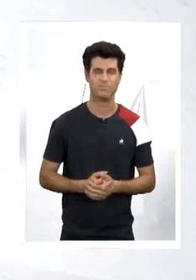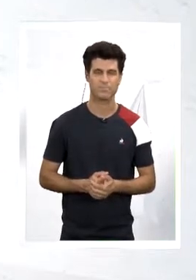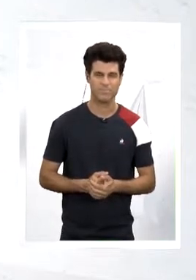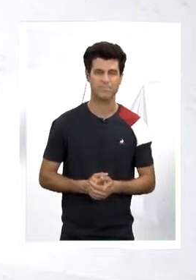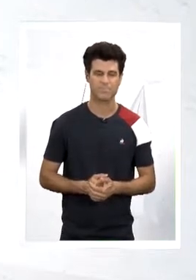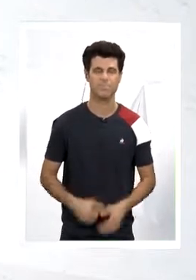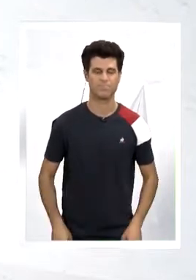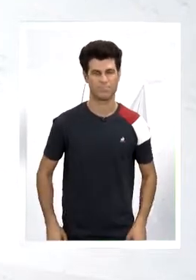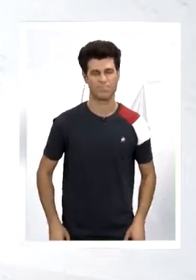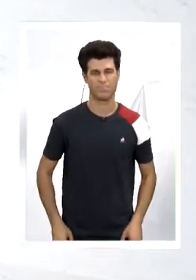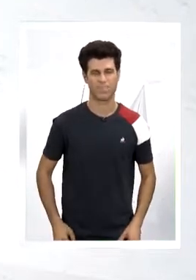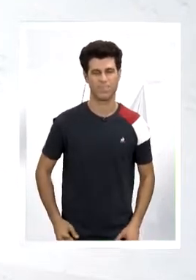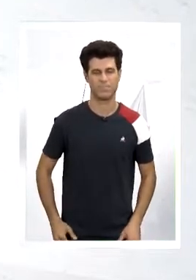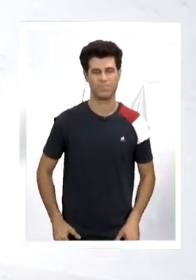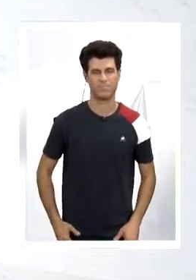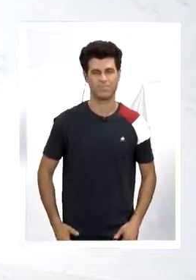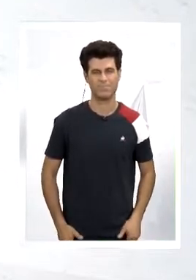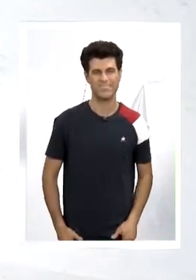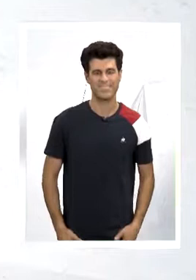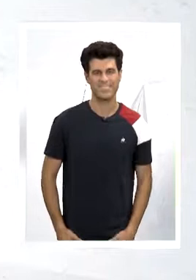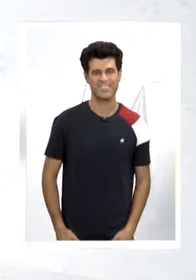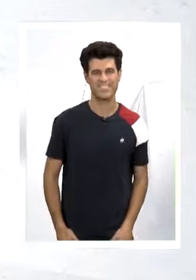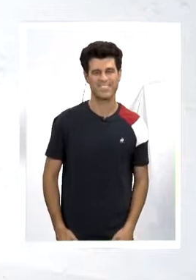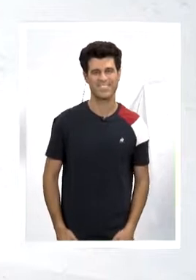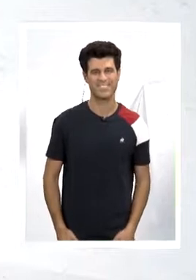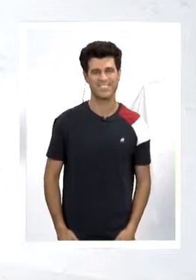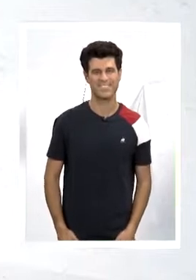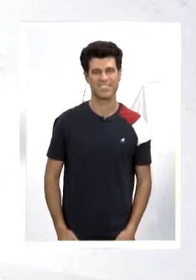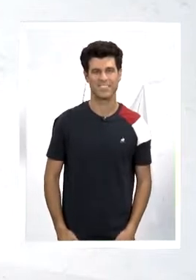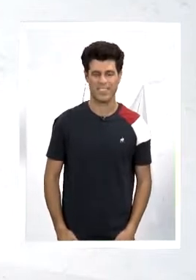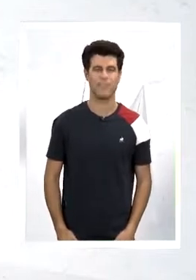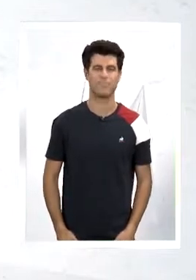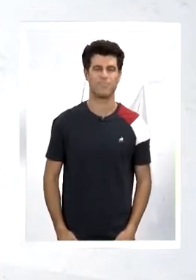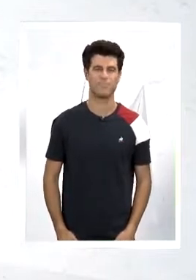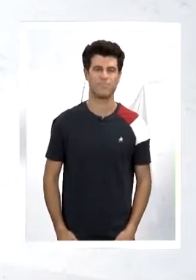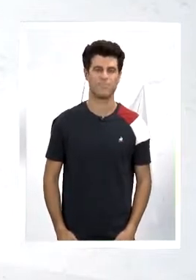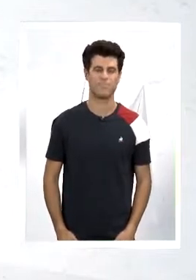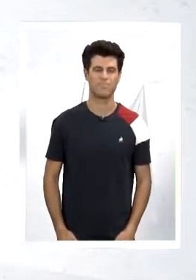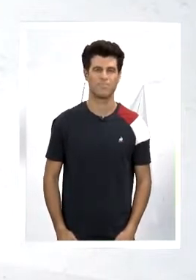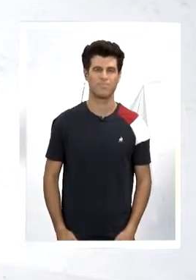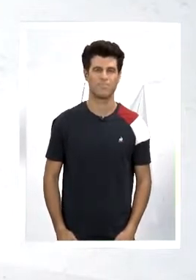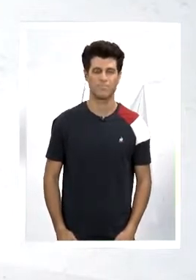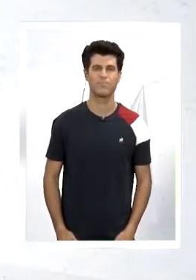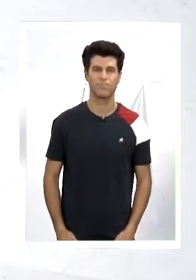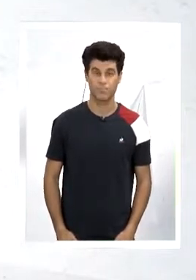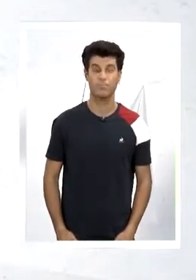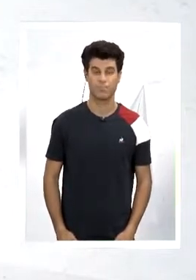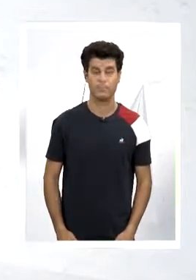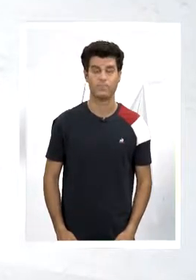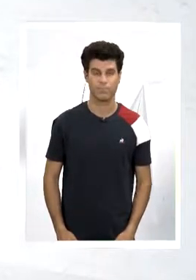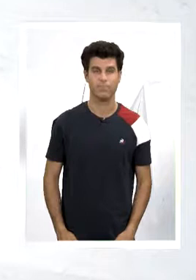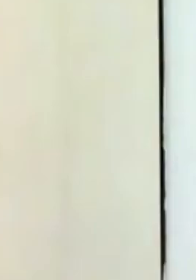שמונה ואתה מתגעגע, ממש, ממש, ממש. אבל אני אגיד לך מה אני עושה. כן. אני עושה הדרכה מרחוק למטופלים.